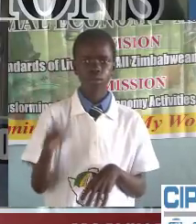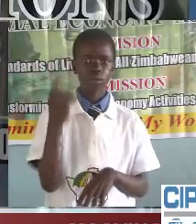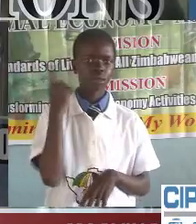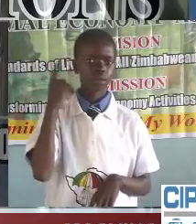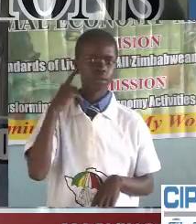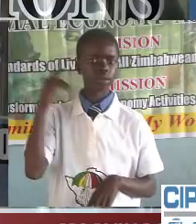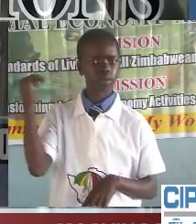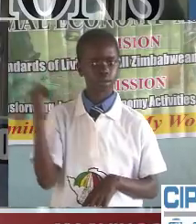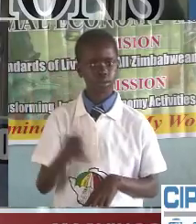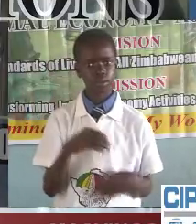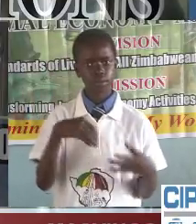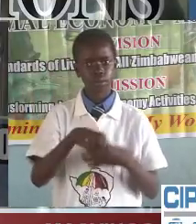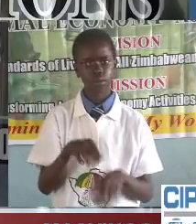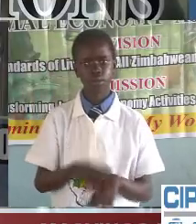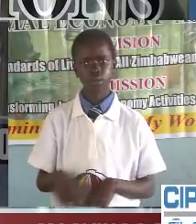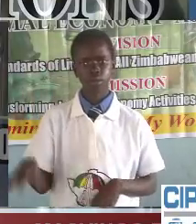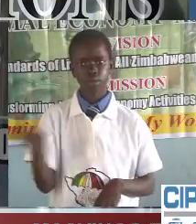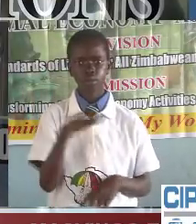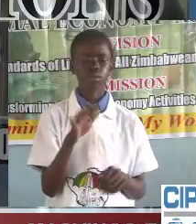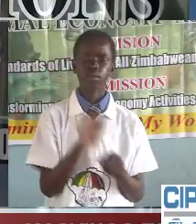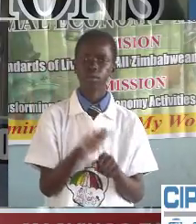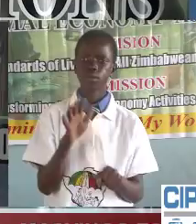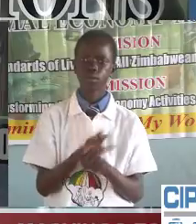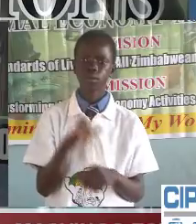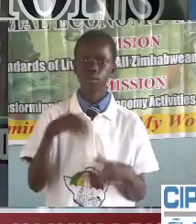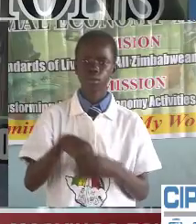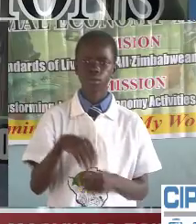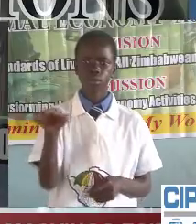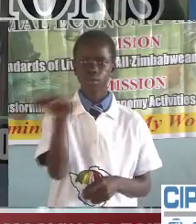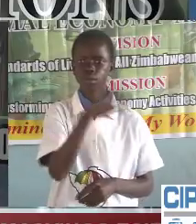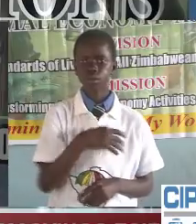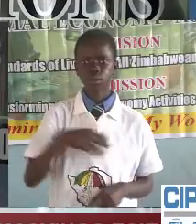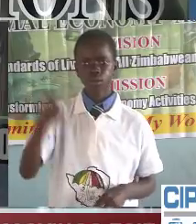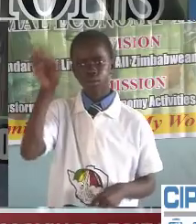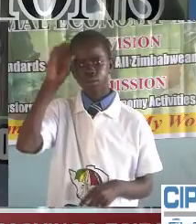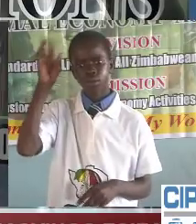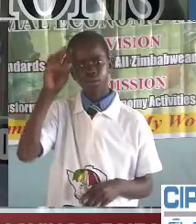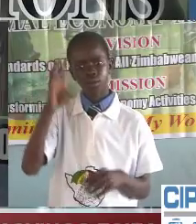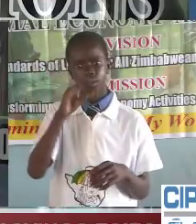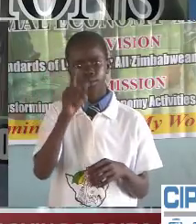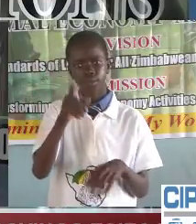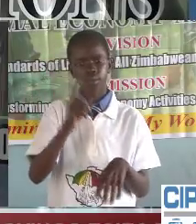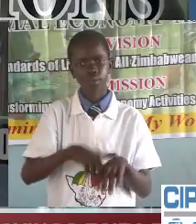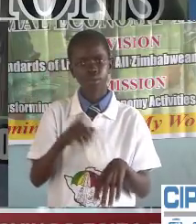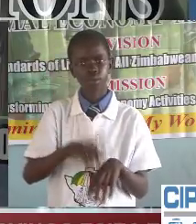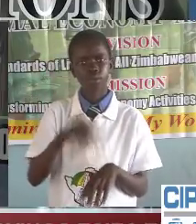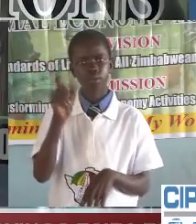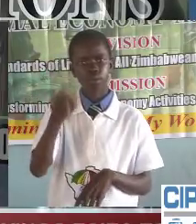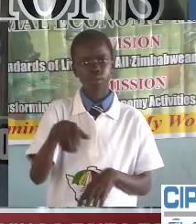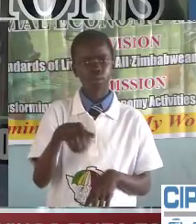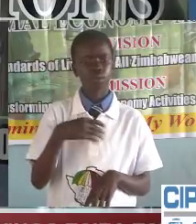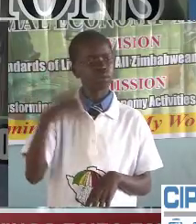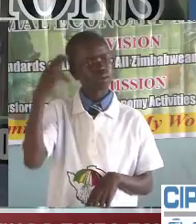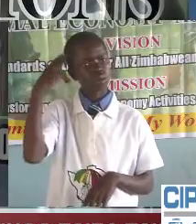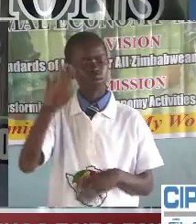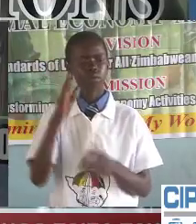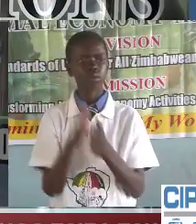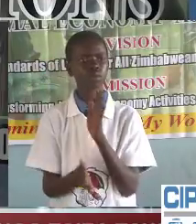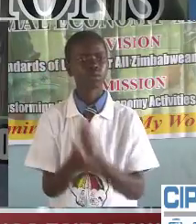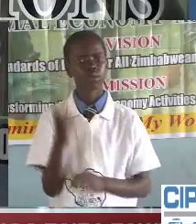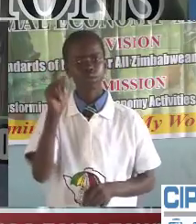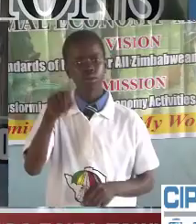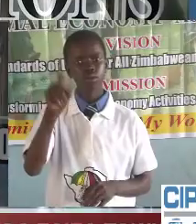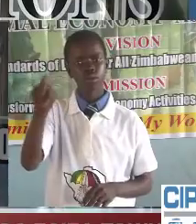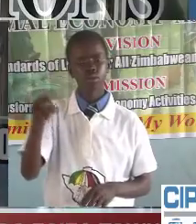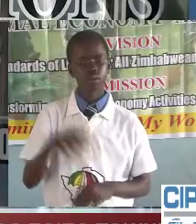anotereresa ndichakutereresai chaizvo zvikuru sei panguva iyi yatinenge takuita setakutadza kunzwisisana.